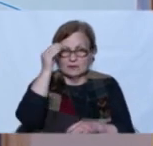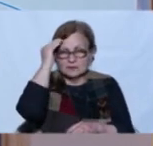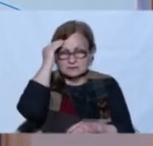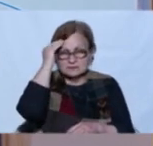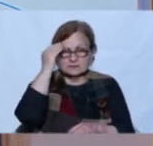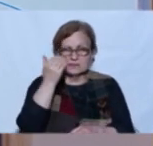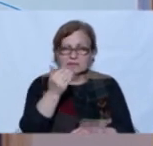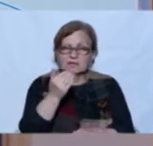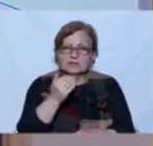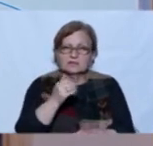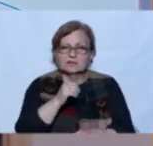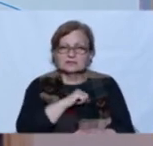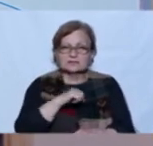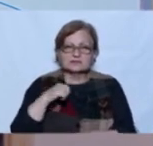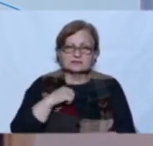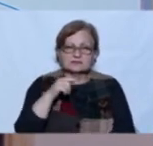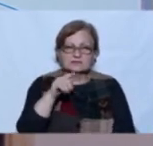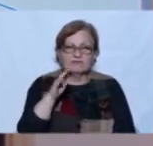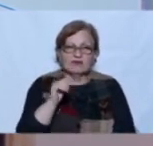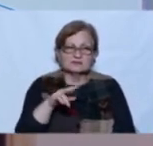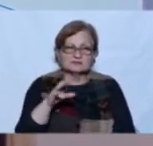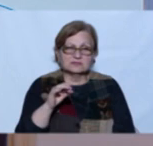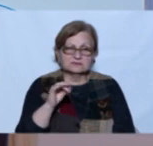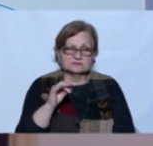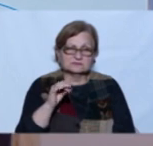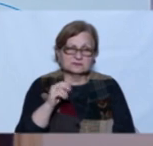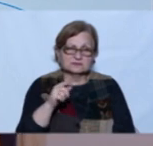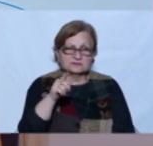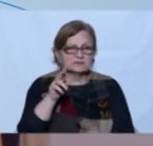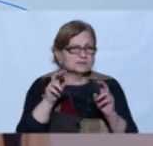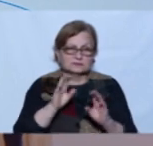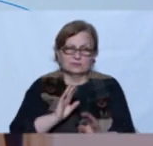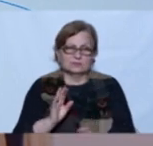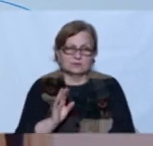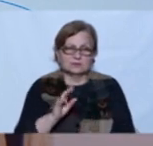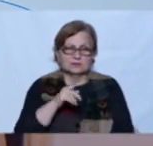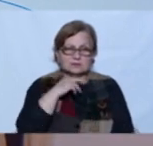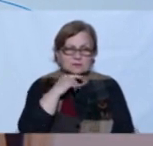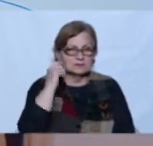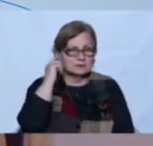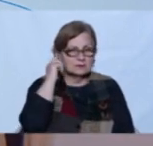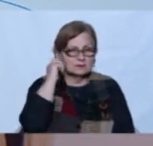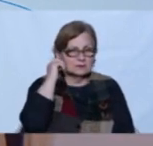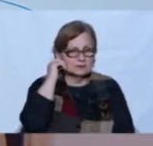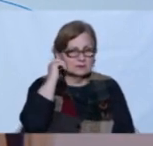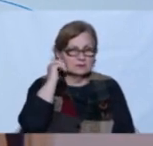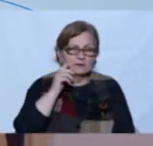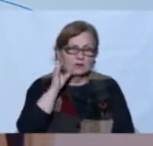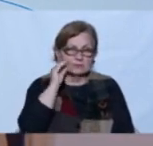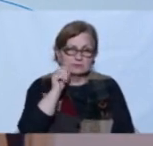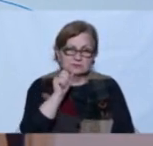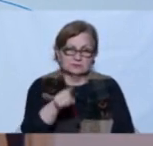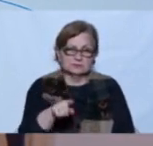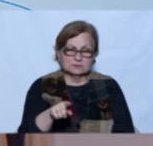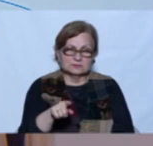რატომ ვამბობ ამას და არ ვამბობ სათაურს? ყურადღება მიაქციეთ, რომ დავალება, რომელიც